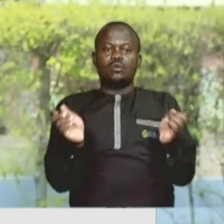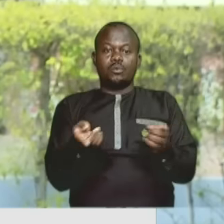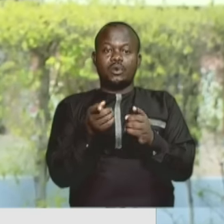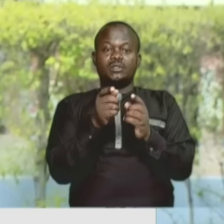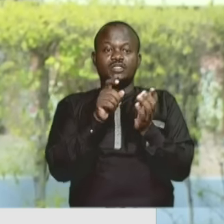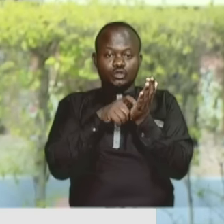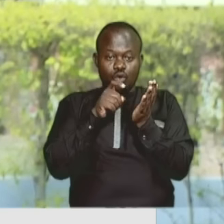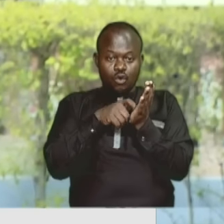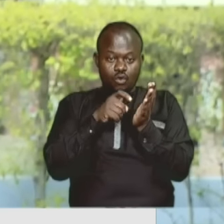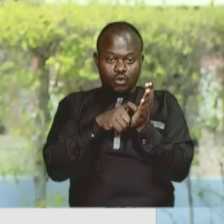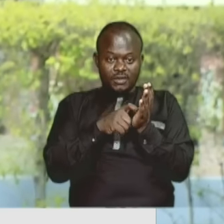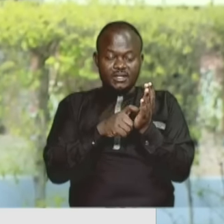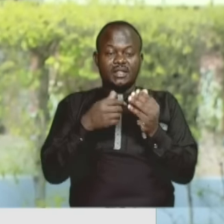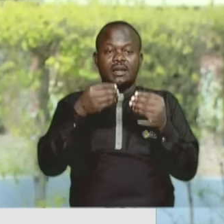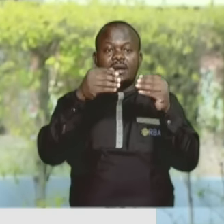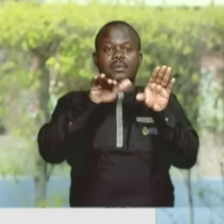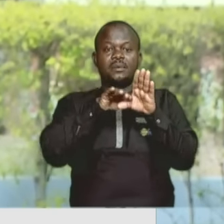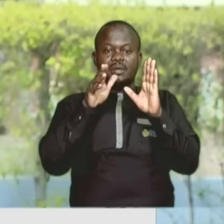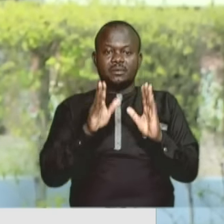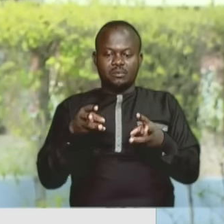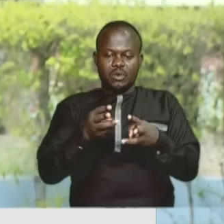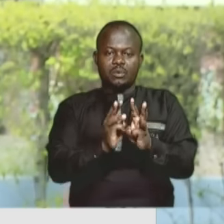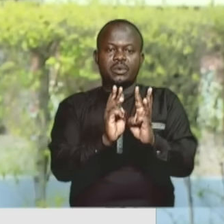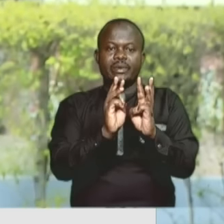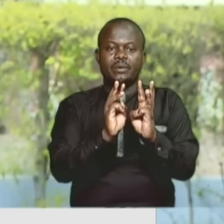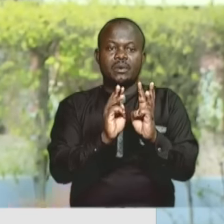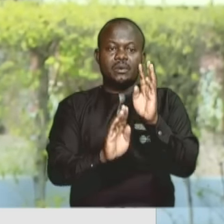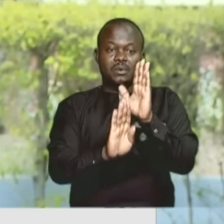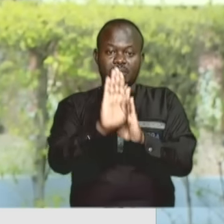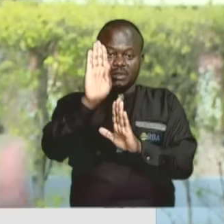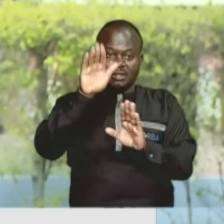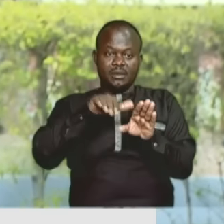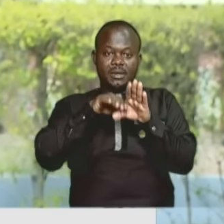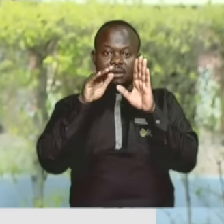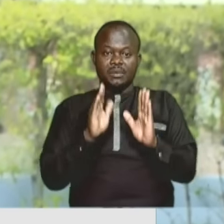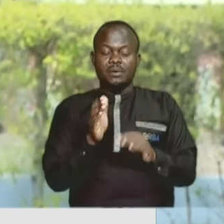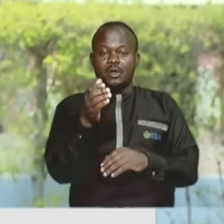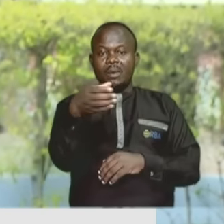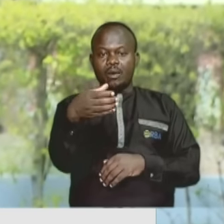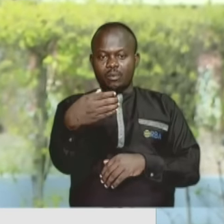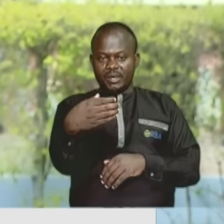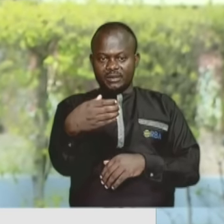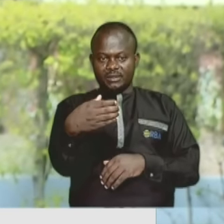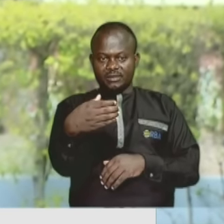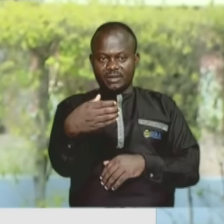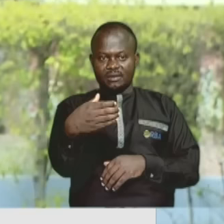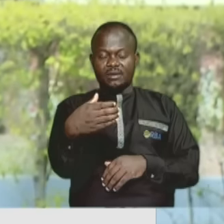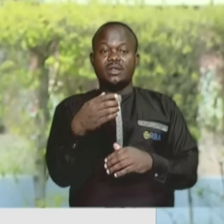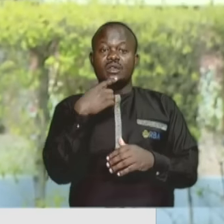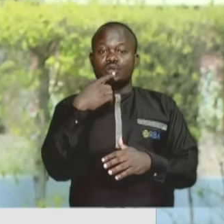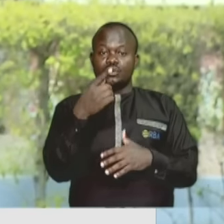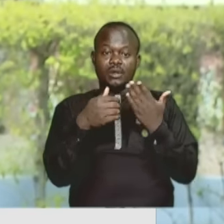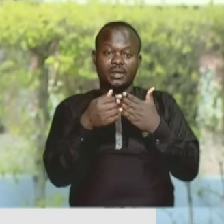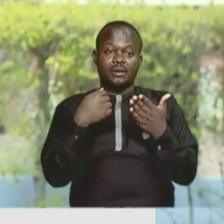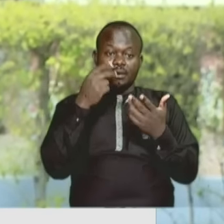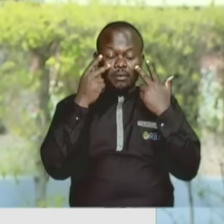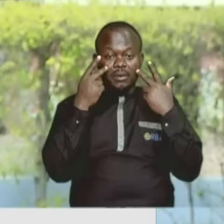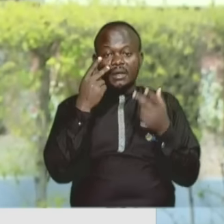nkoko zihabwa abanyamuryango mu buryo bwo guteza imbere abanyamuryango ba koperative. Rero